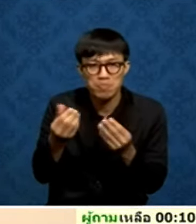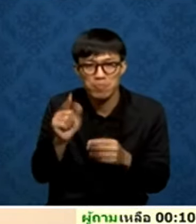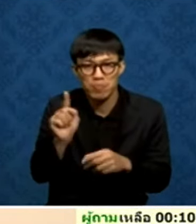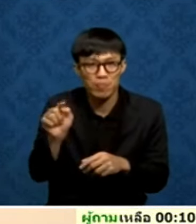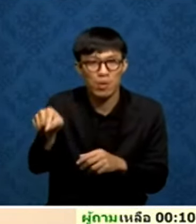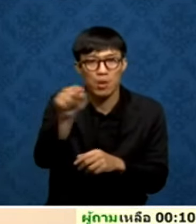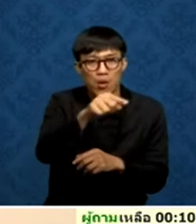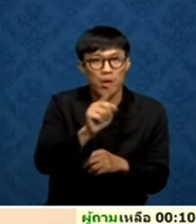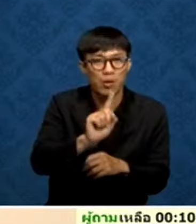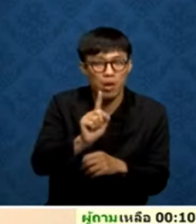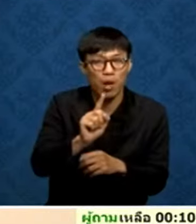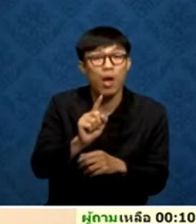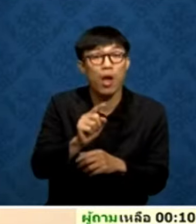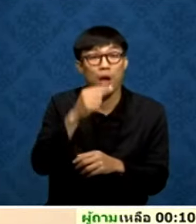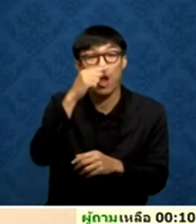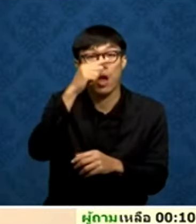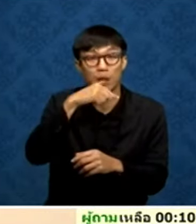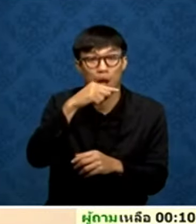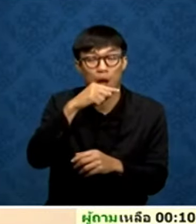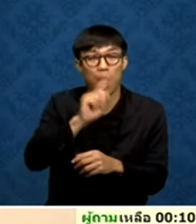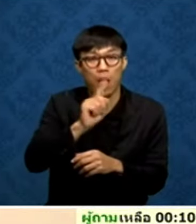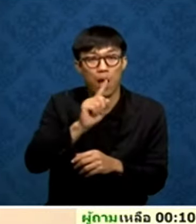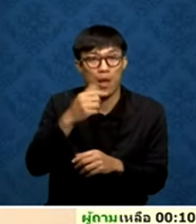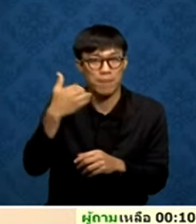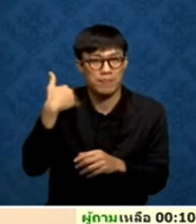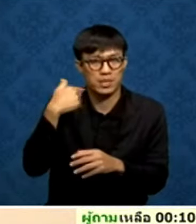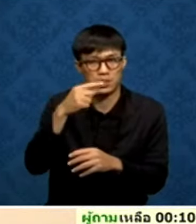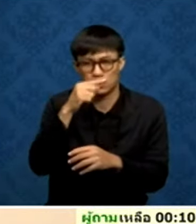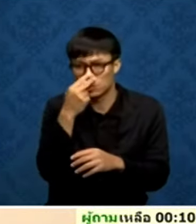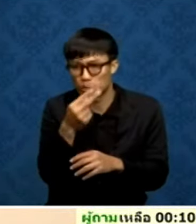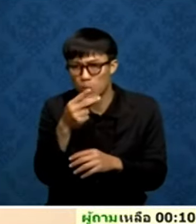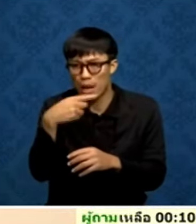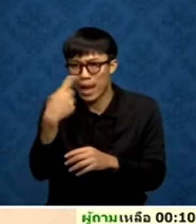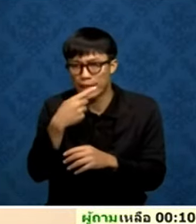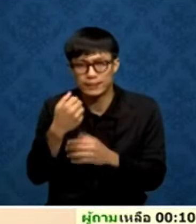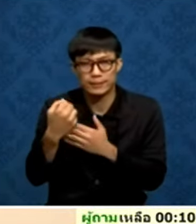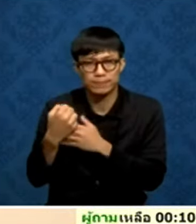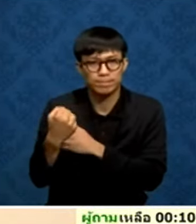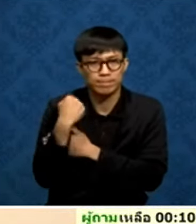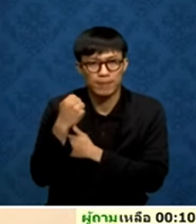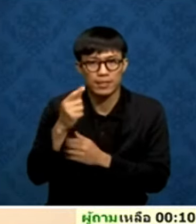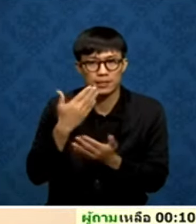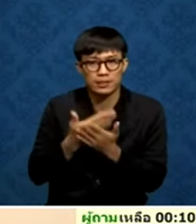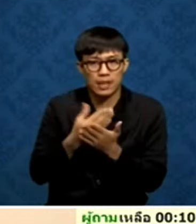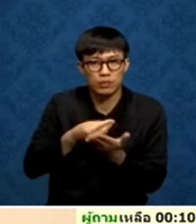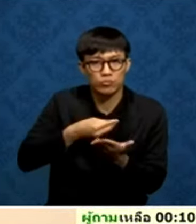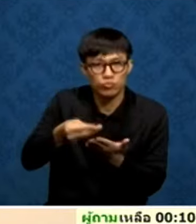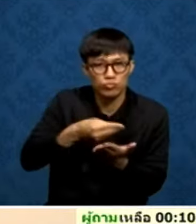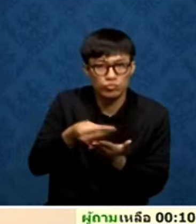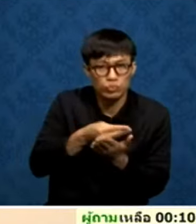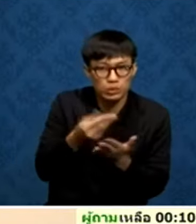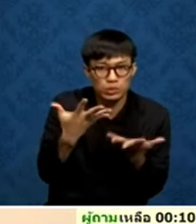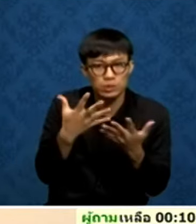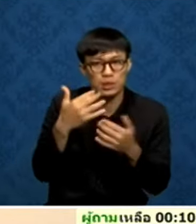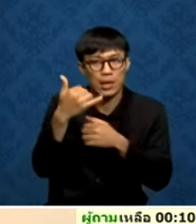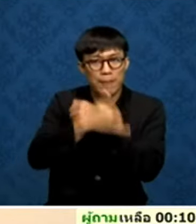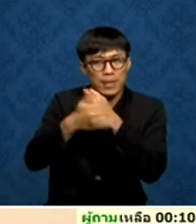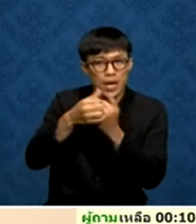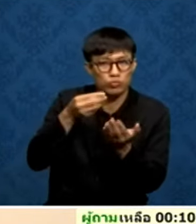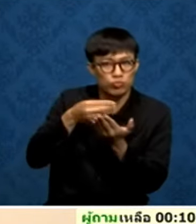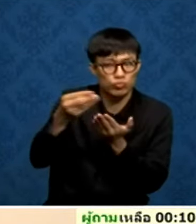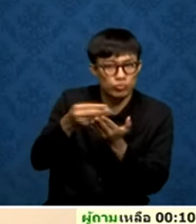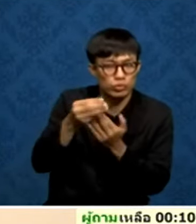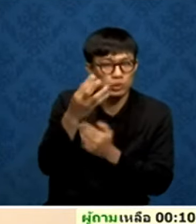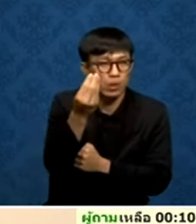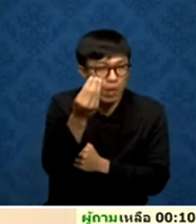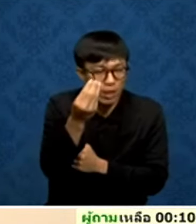งทุนในเมืองไทยเนี่ยเขาก็จะมุ่งว่าเรามีกำลังซื้อเท่าไหร่ในประเทศและเรามีกำลังซื้อนอกประเทศเท่าไหร่ที่เข